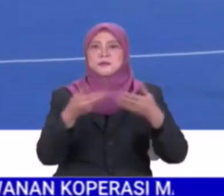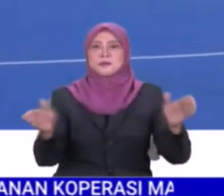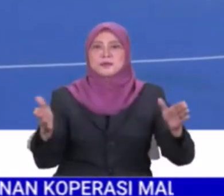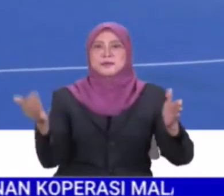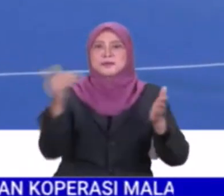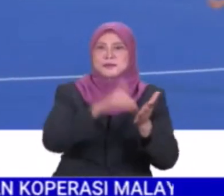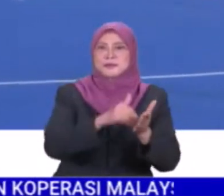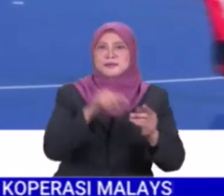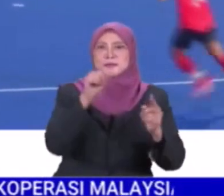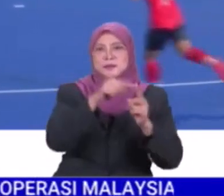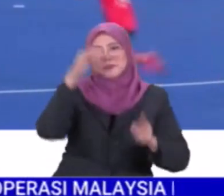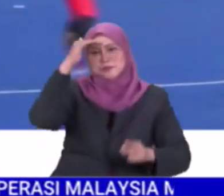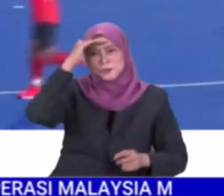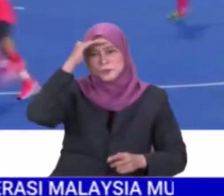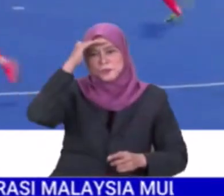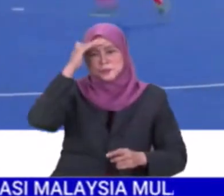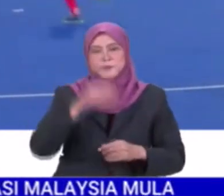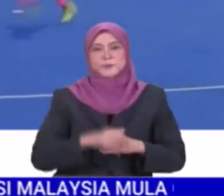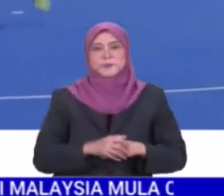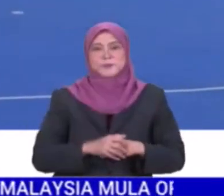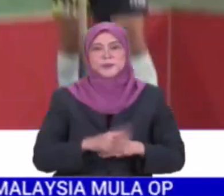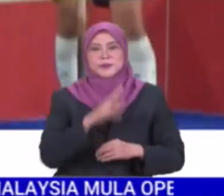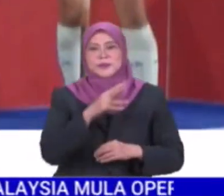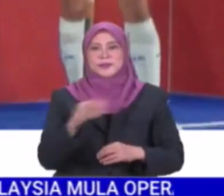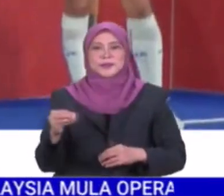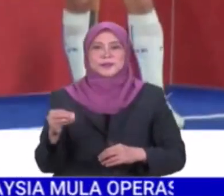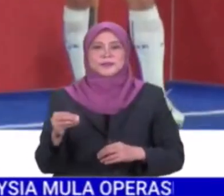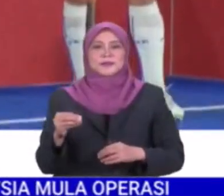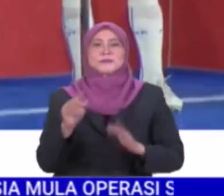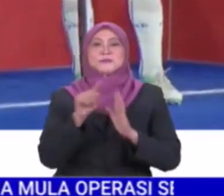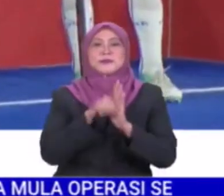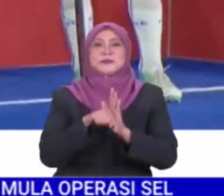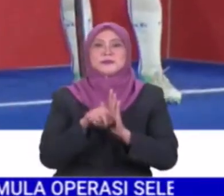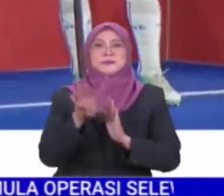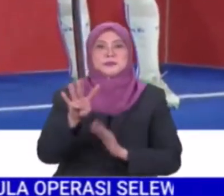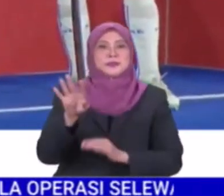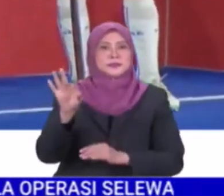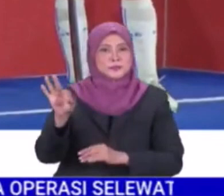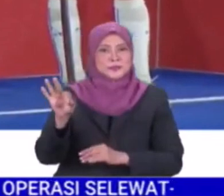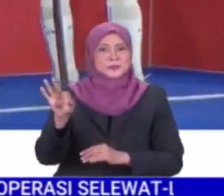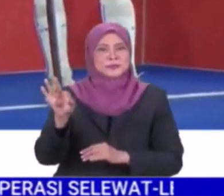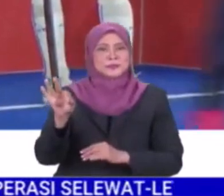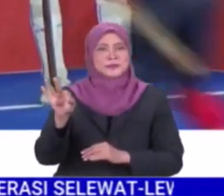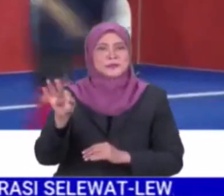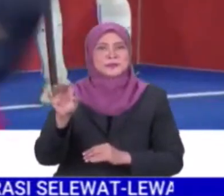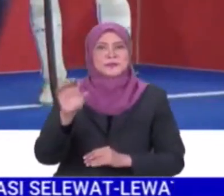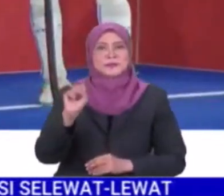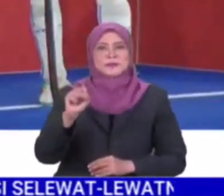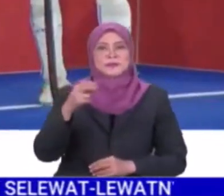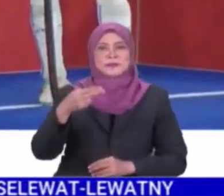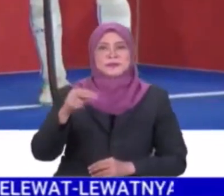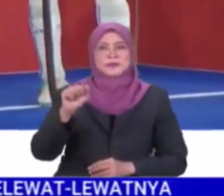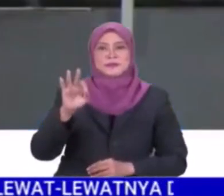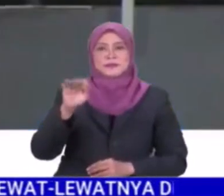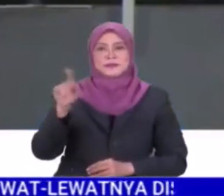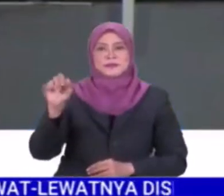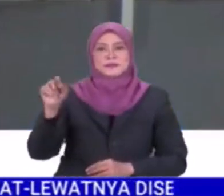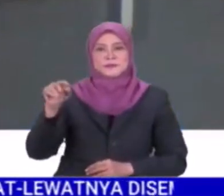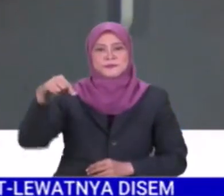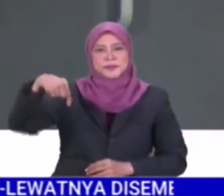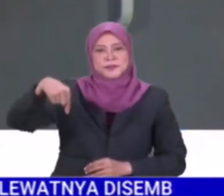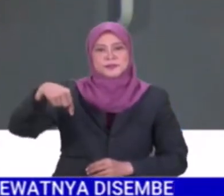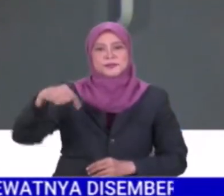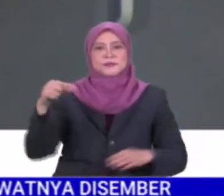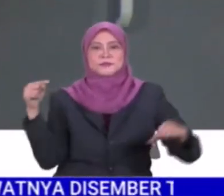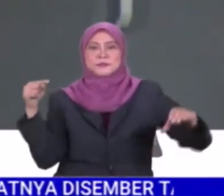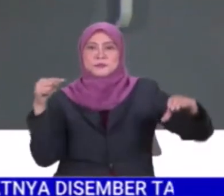sekali lagi kepada Johor. Pintu gol Perak bolus lagi pada minit ke-49 apabila Muhammad Syafiq Muhammad Sani menjadikan